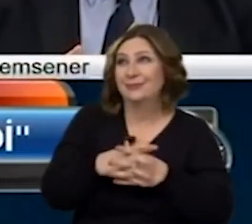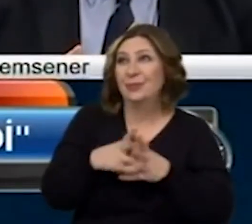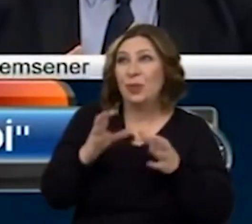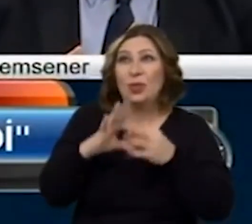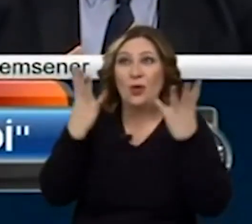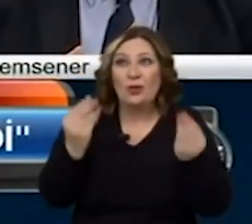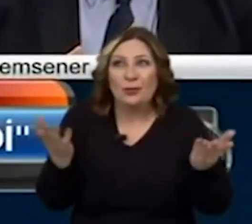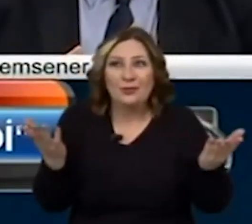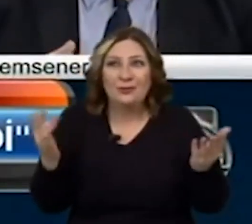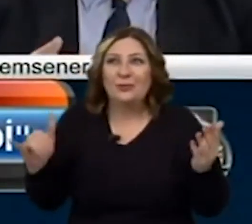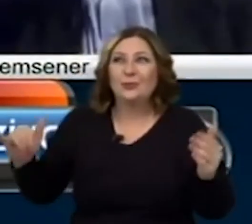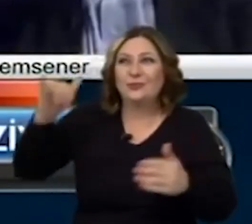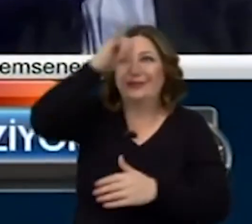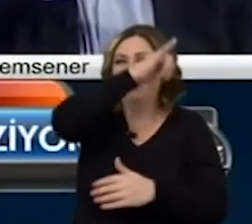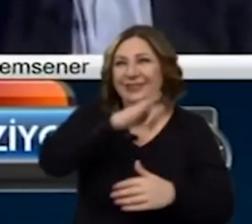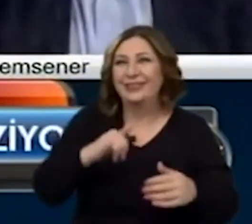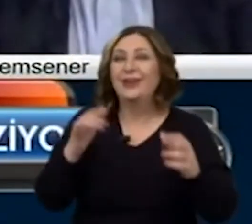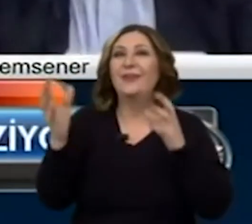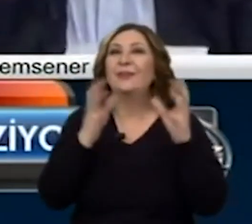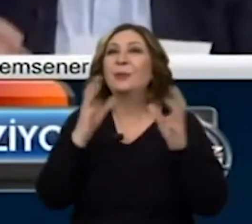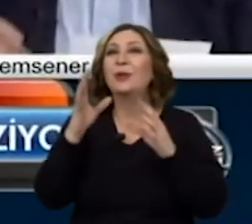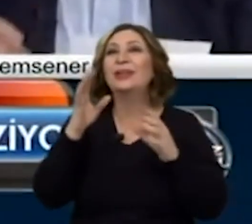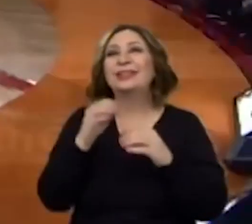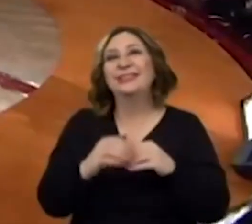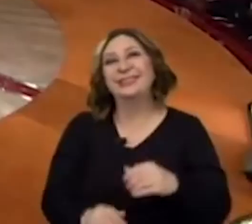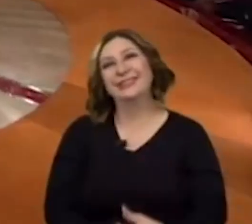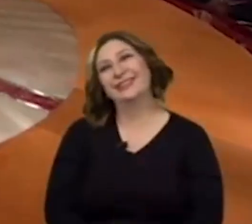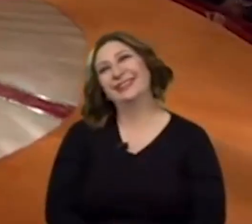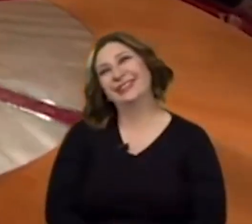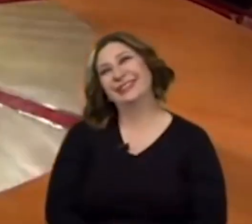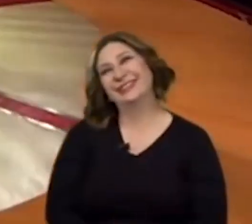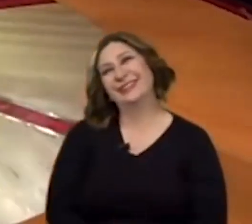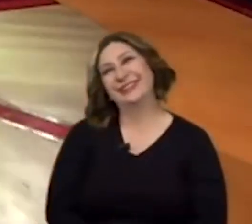Ne oluyor abi? Uçak, uçak geçiyor hocam. Ha uçak. Futbol insanlarını şirin...